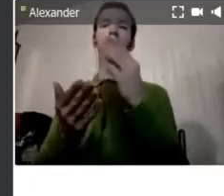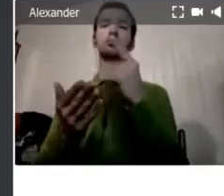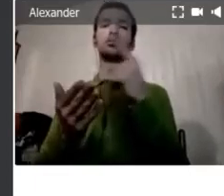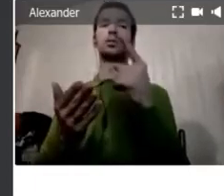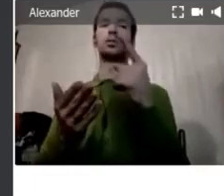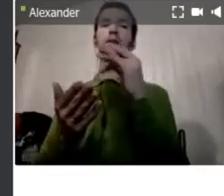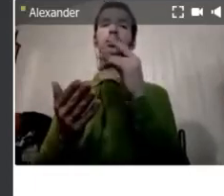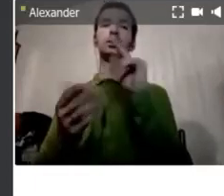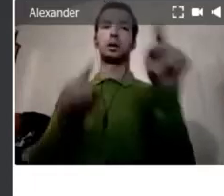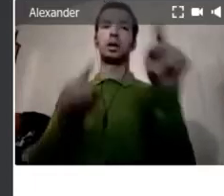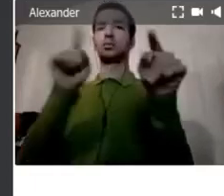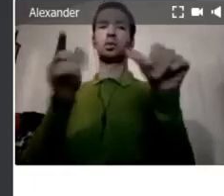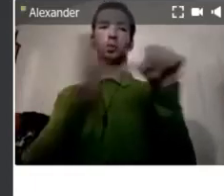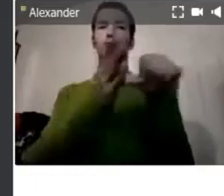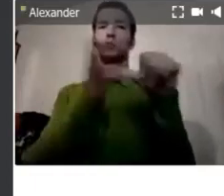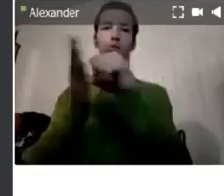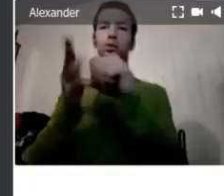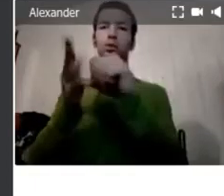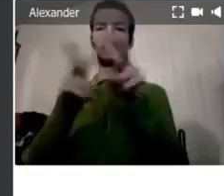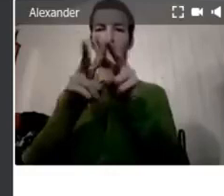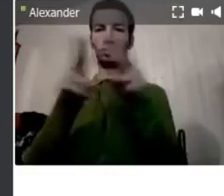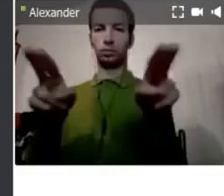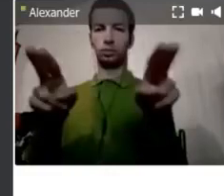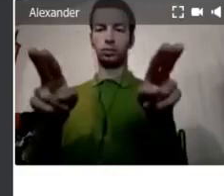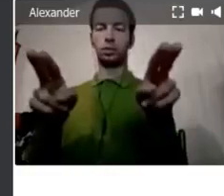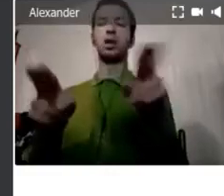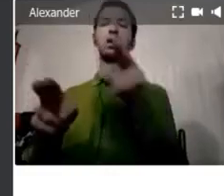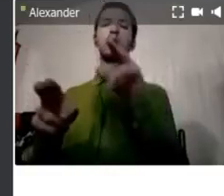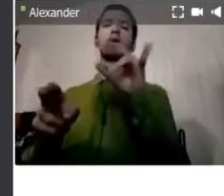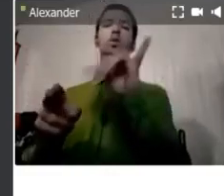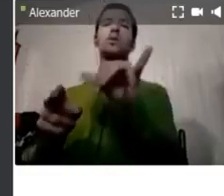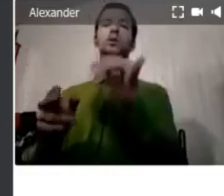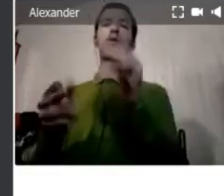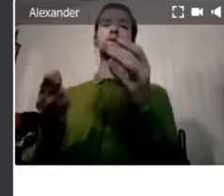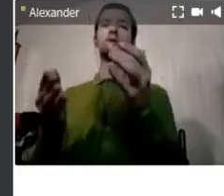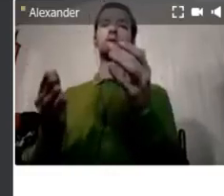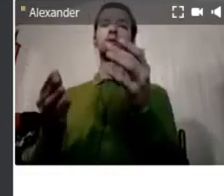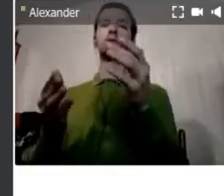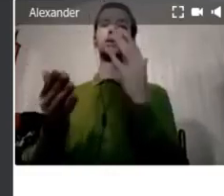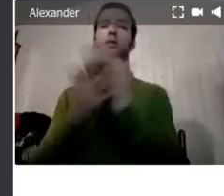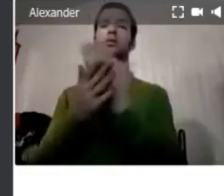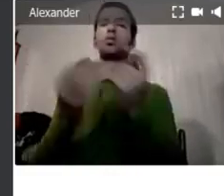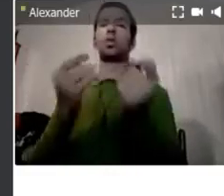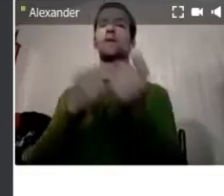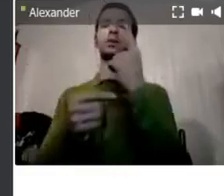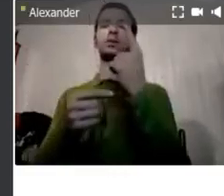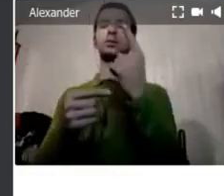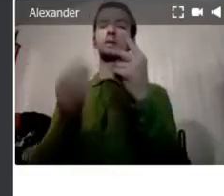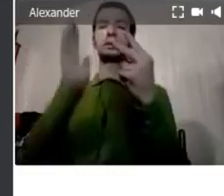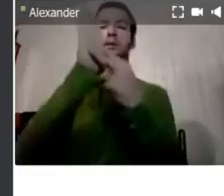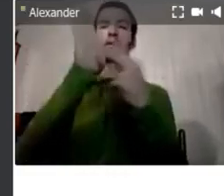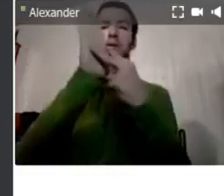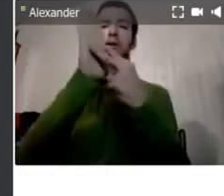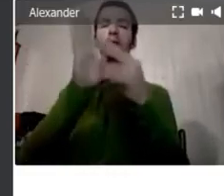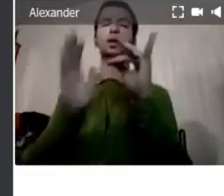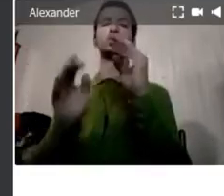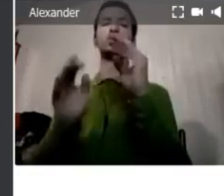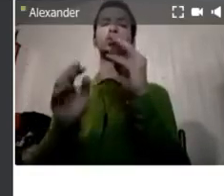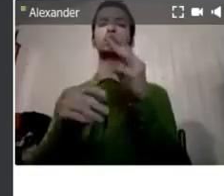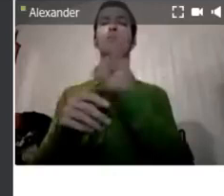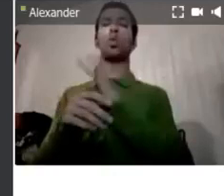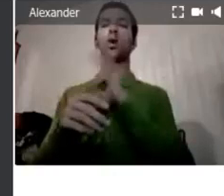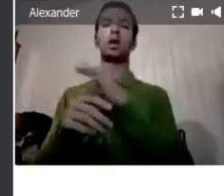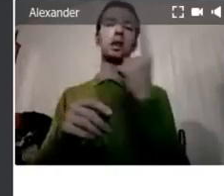я уже сказал, значит, в ценных бумагах 12% годовых количество ценных бумаг, 6% годовых